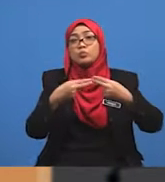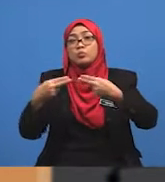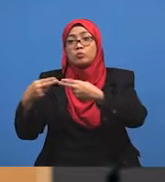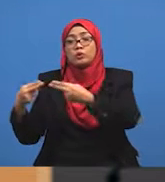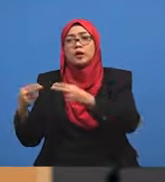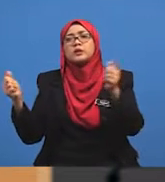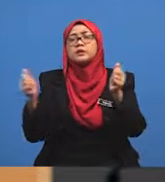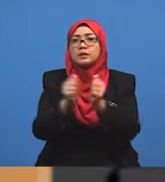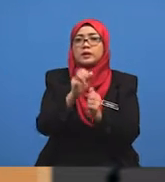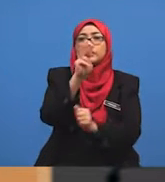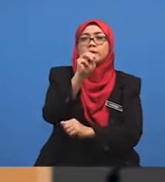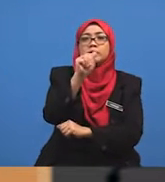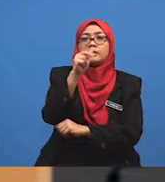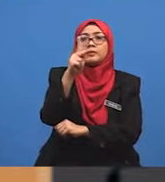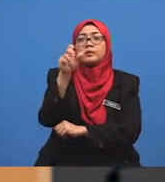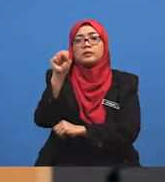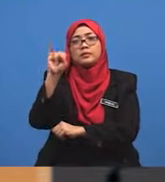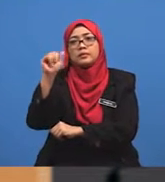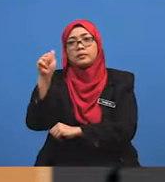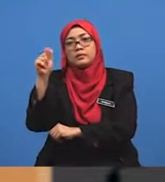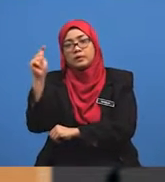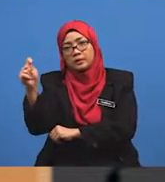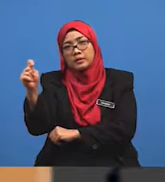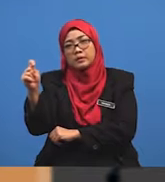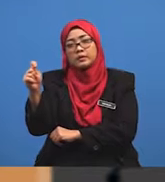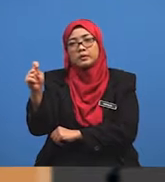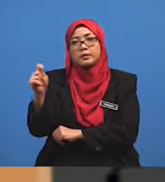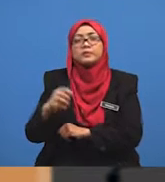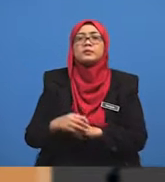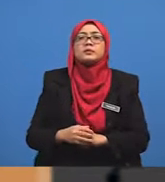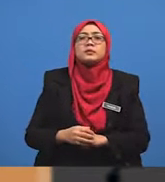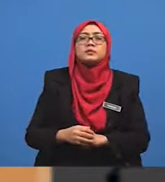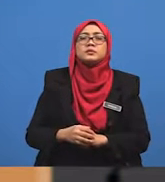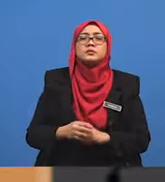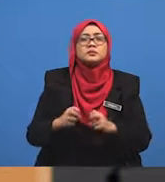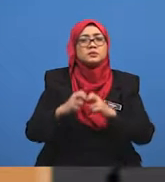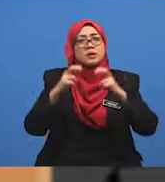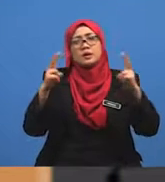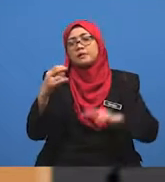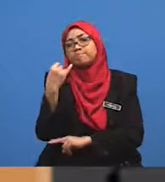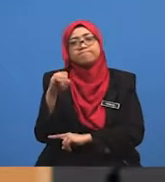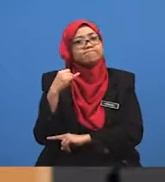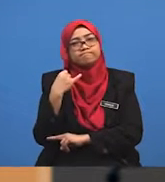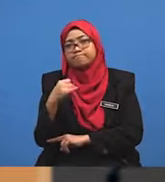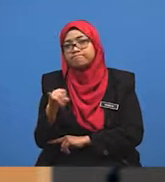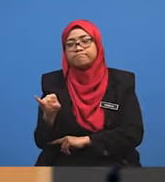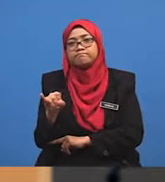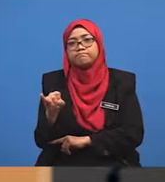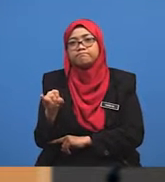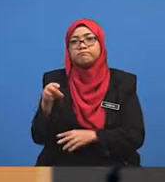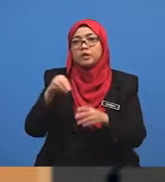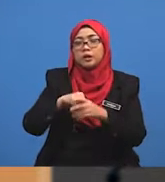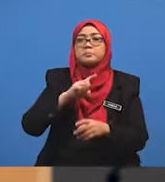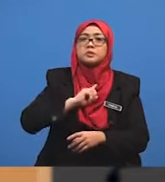haram di sisi agama adalah sangat dilarang untuk dikerjakan oleh Islam.